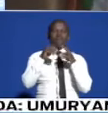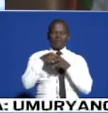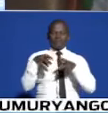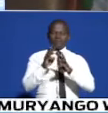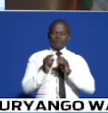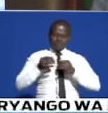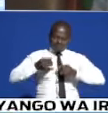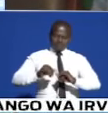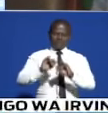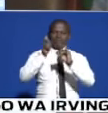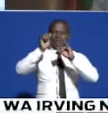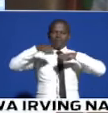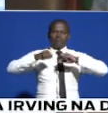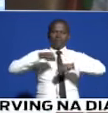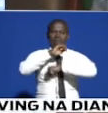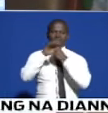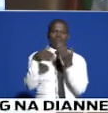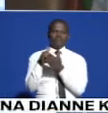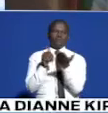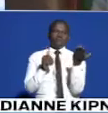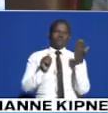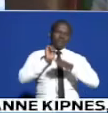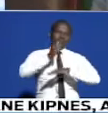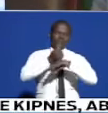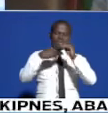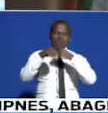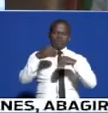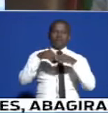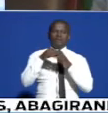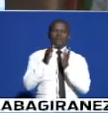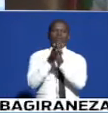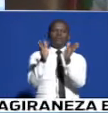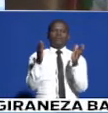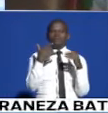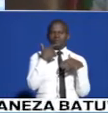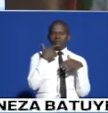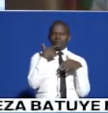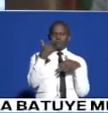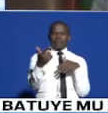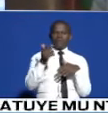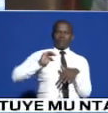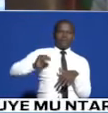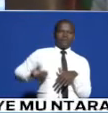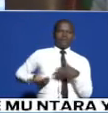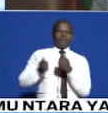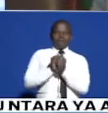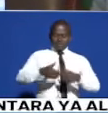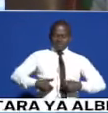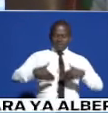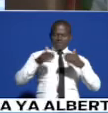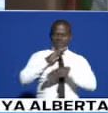gushyira mu bikorwa aya masezerano ashyiraho isoko rusange nuko abagore ndetse